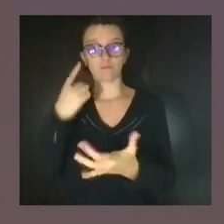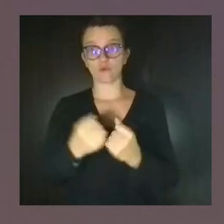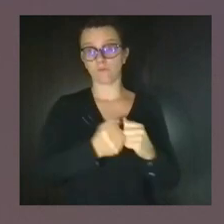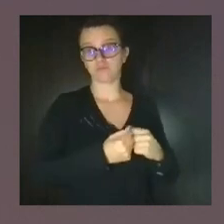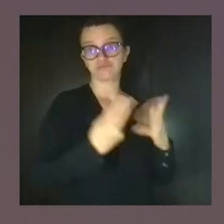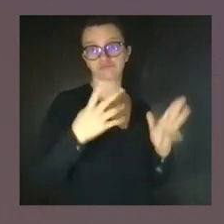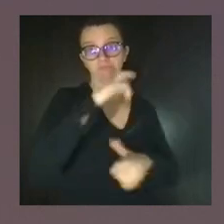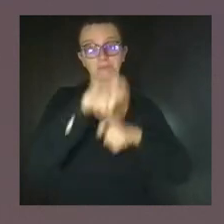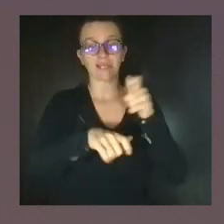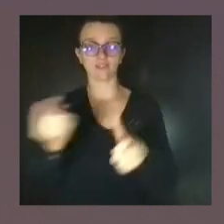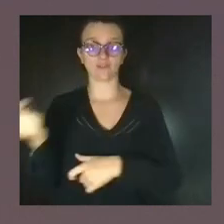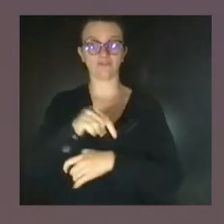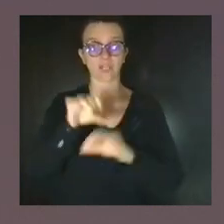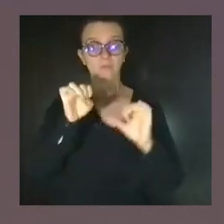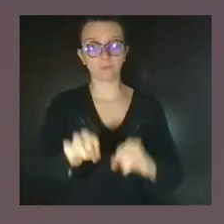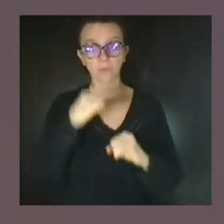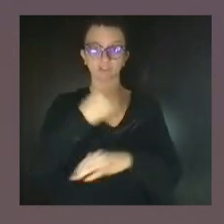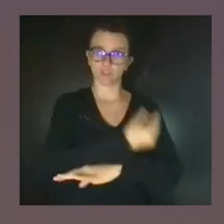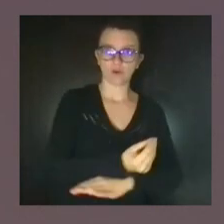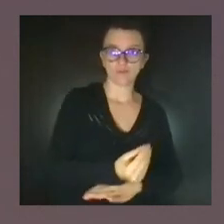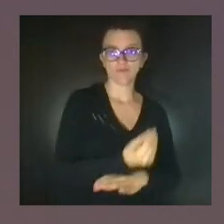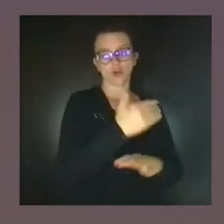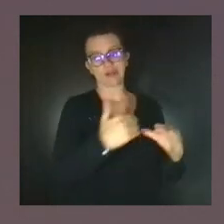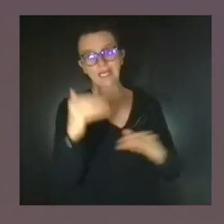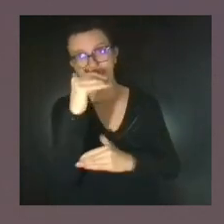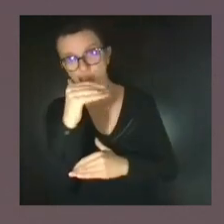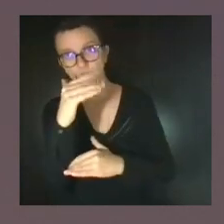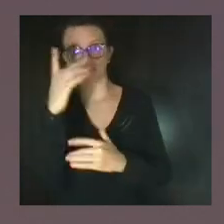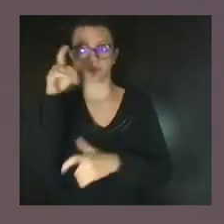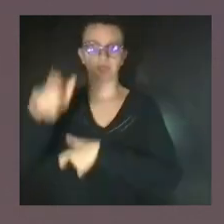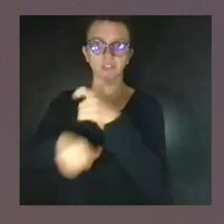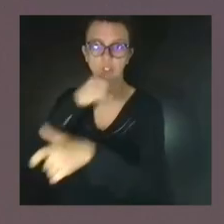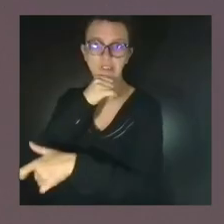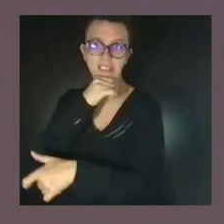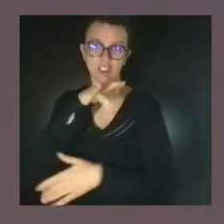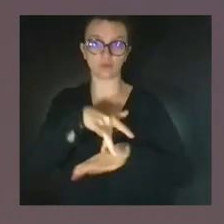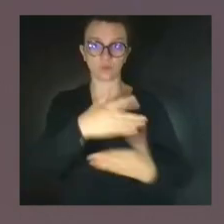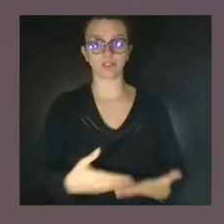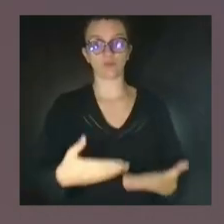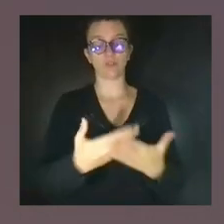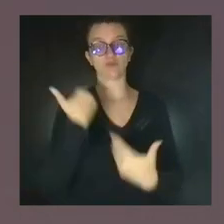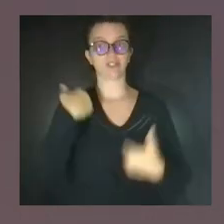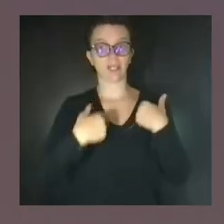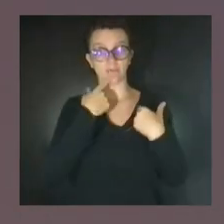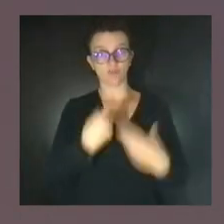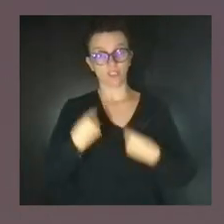puissent venir, des enfants en situation de handicap, des adultes, des personnes plus âgées, etc., pour leur permettre de faire de l'activité physique et du sport. Il y a